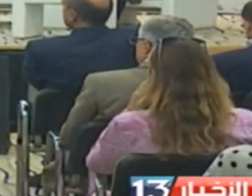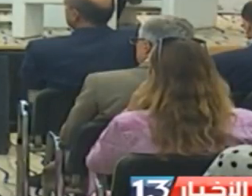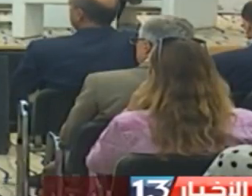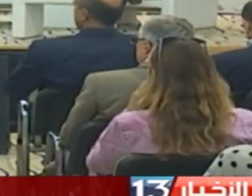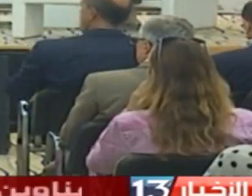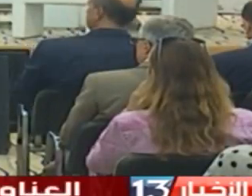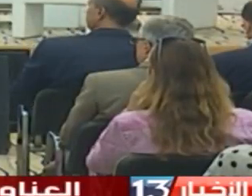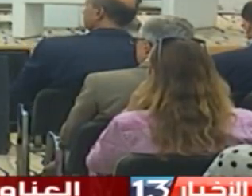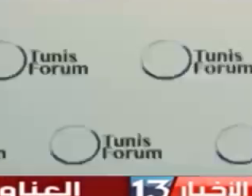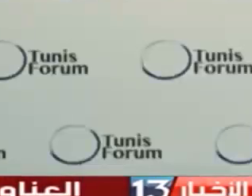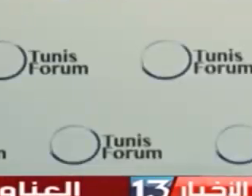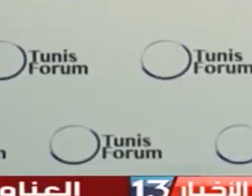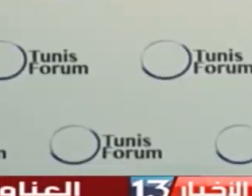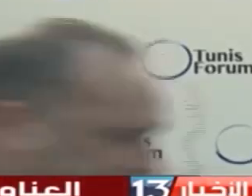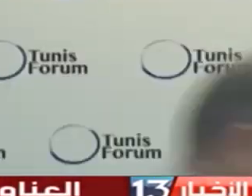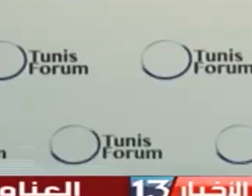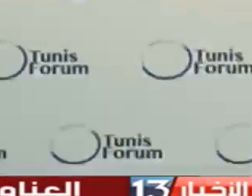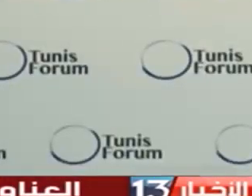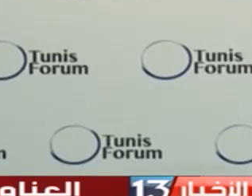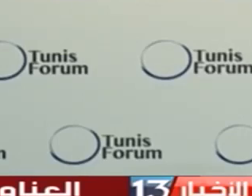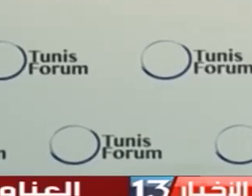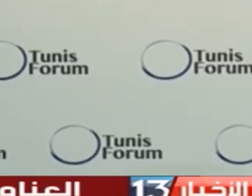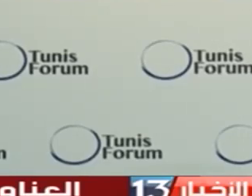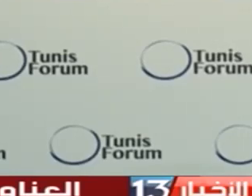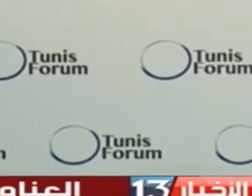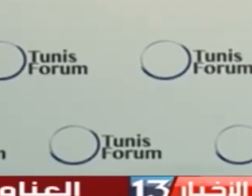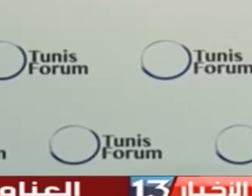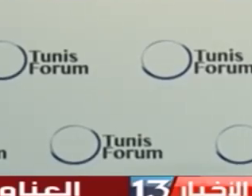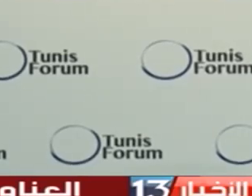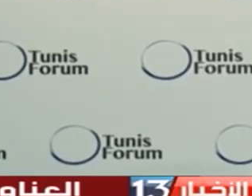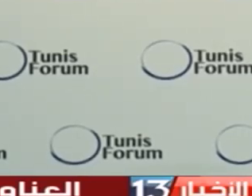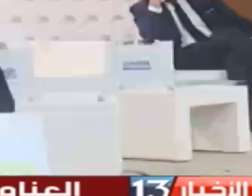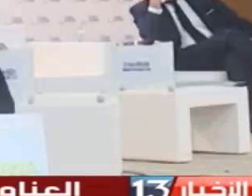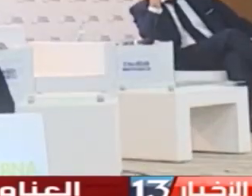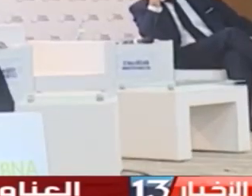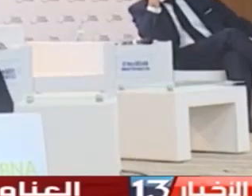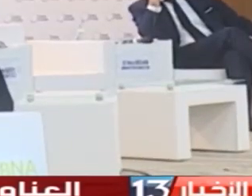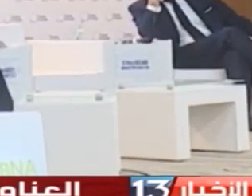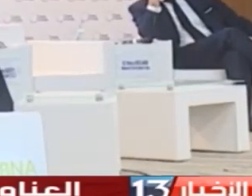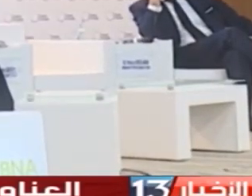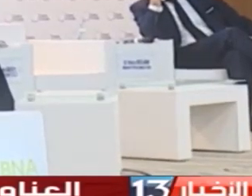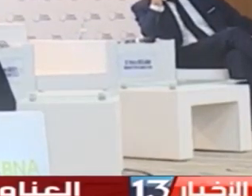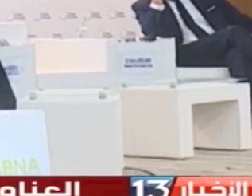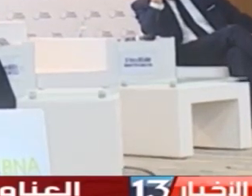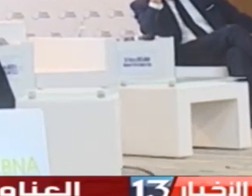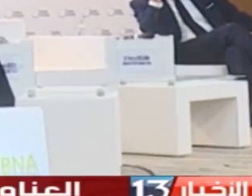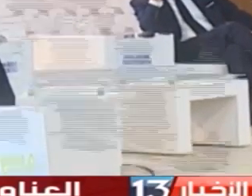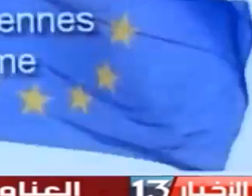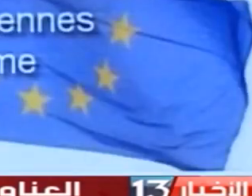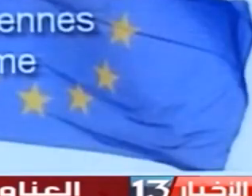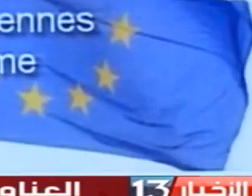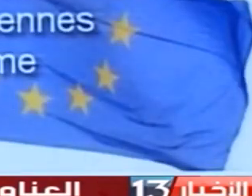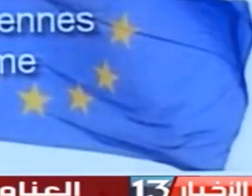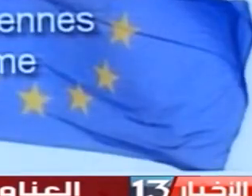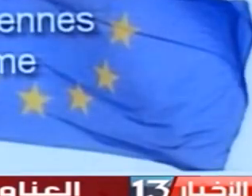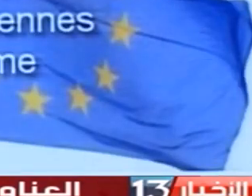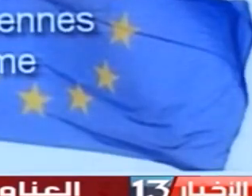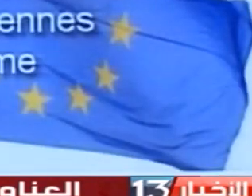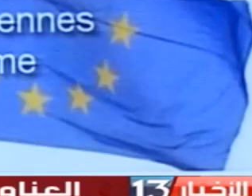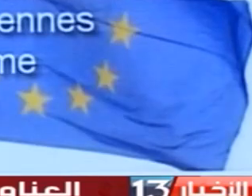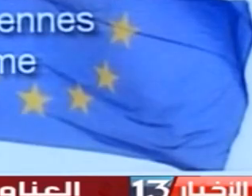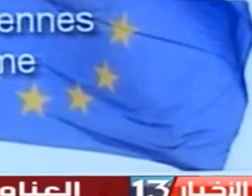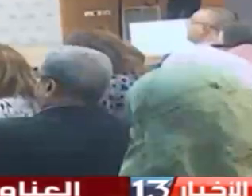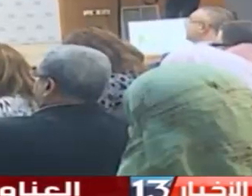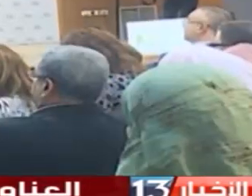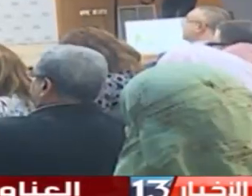المعهد العربي لرؤساء المؤسسات يطالب بتشريك أصحاب الأعمال في مفاوضات اتفاق الشراكة الشامل والمعمق مع الاتحاد الأوروبي الأليكا.